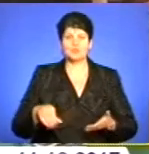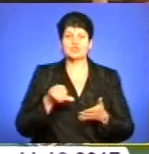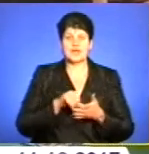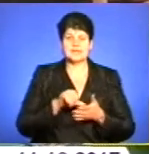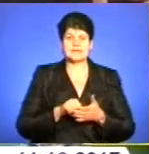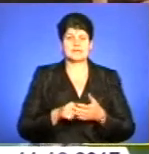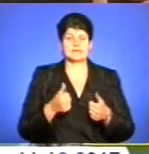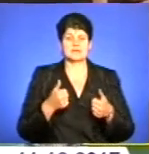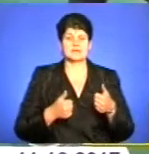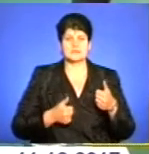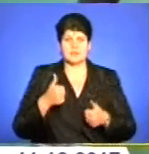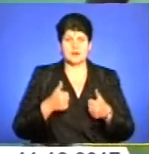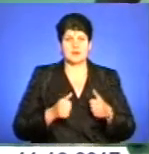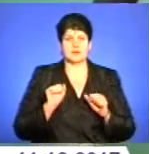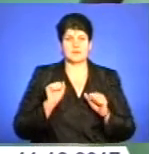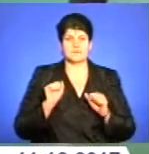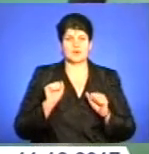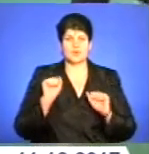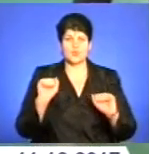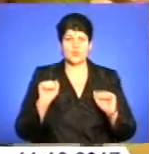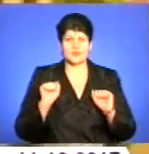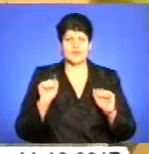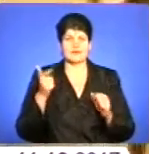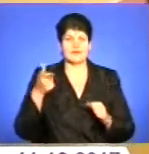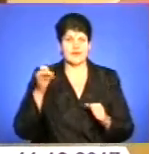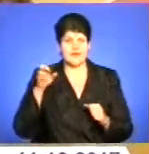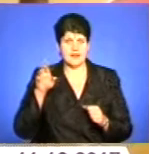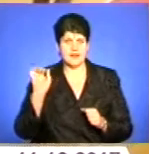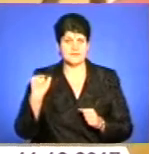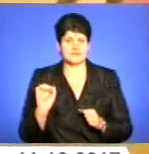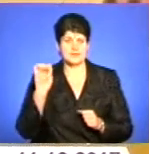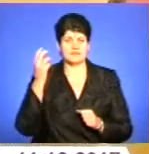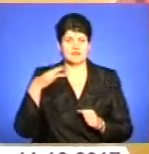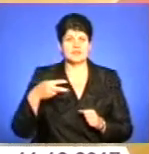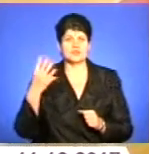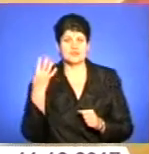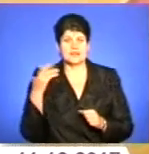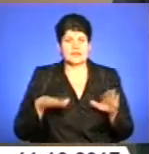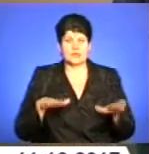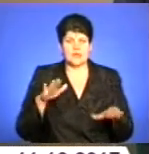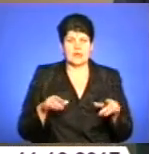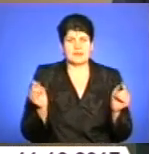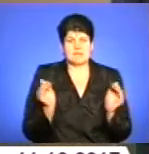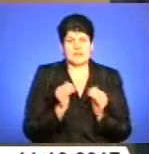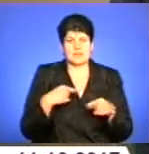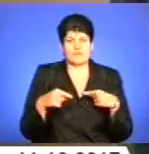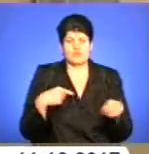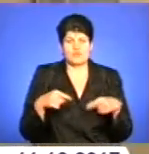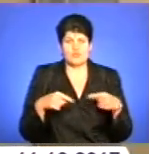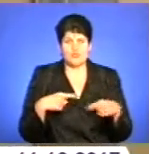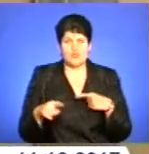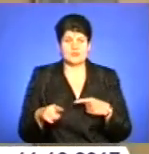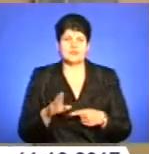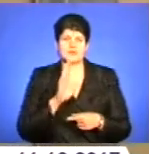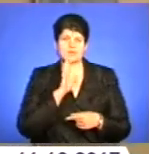змагались у згинанні та розгинанні рук в упорі лежачи, жимі гирі вагою 24 кілограми і турнірі з міні-футболу. Для жінок влаштували змагання із